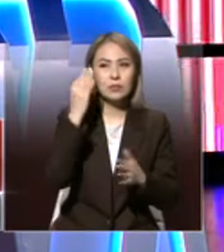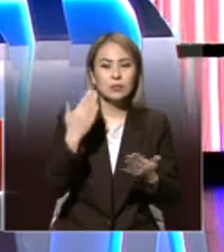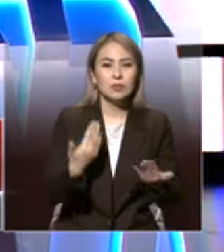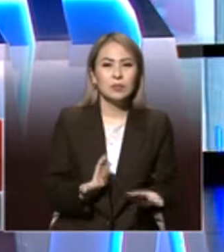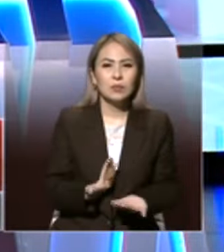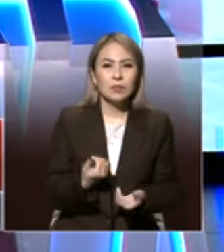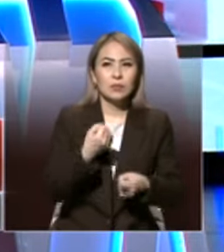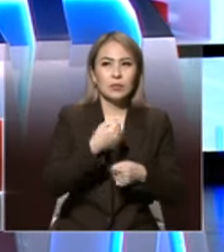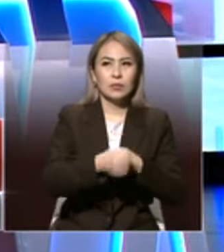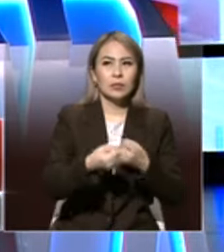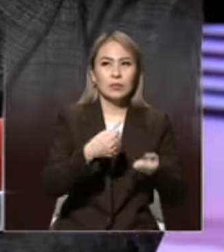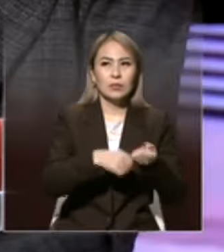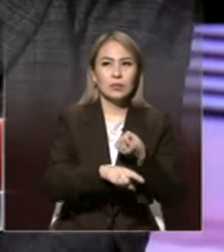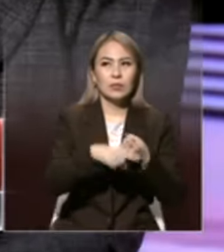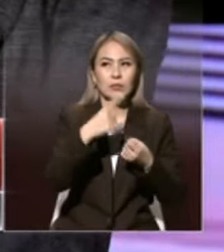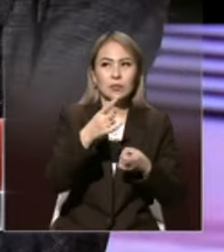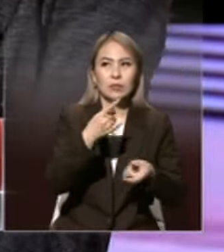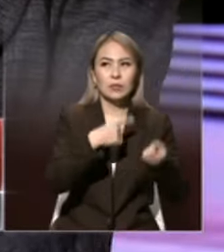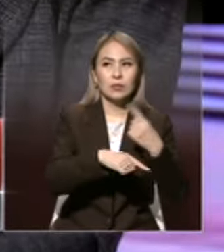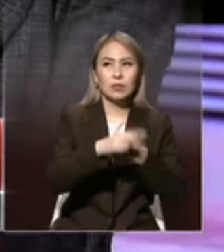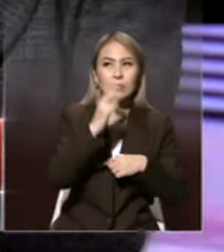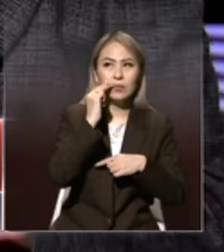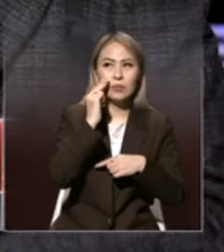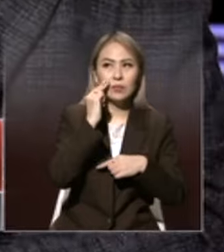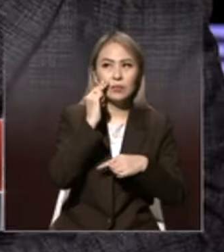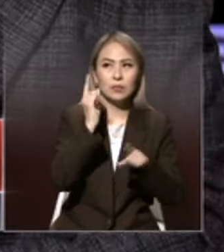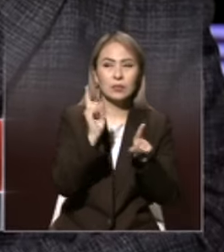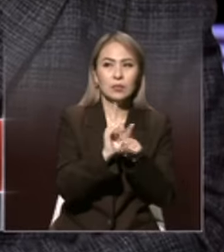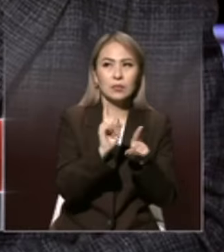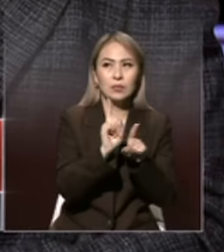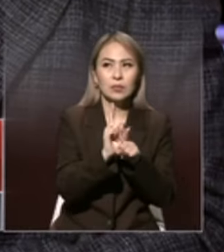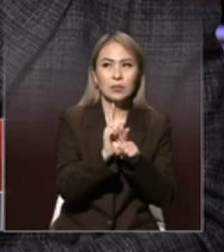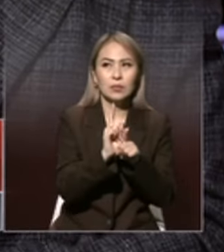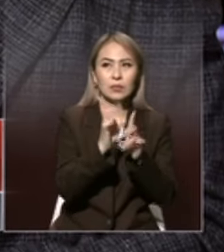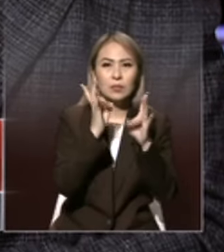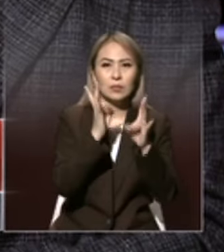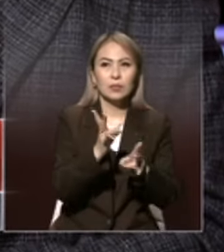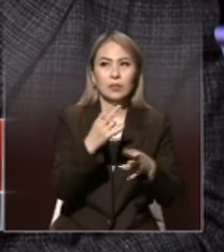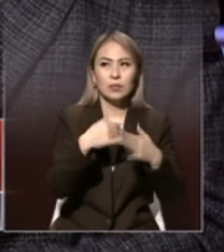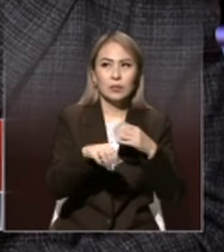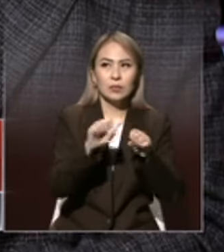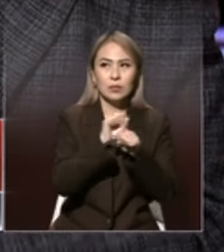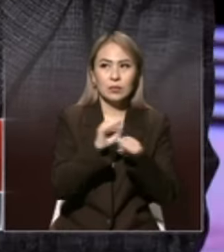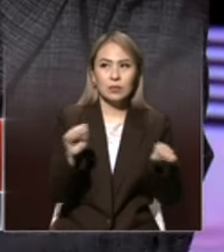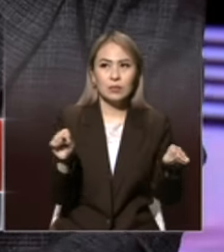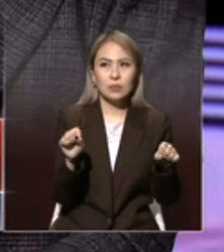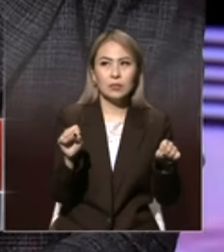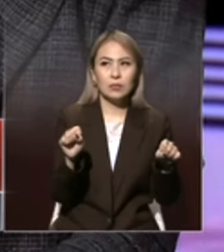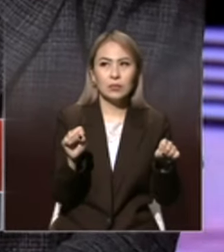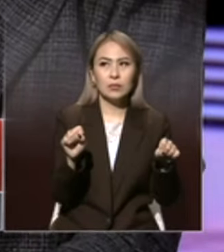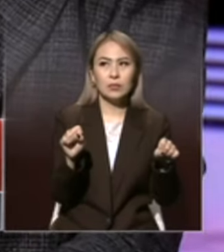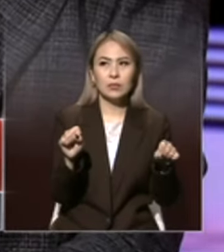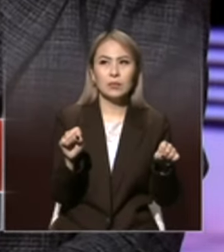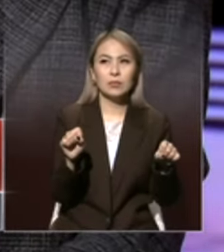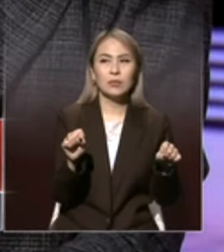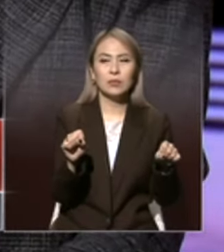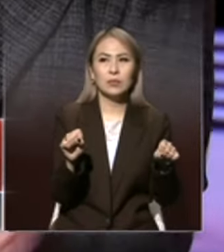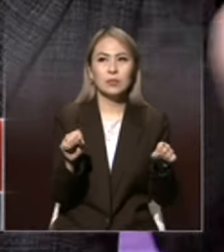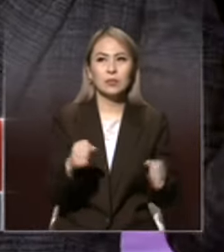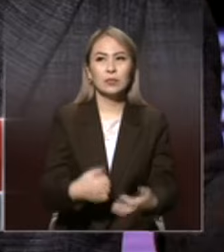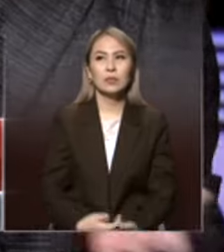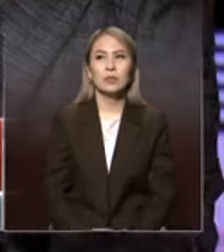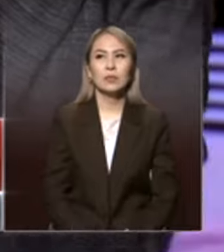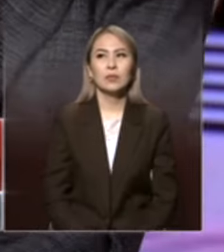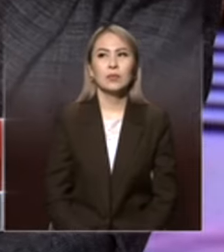Тұрмыстық зорлық зомбылық туралы айтқан кезде біз қайтадан ер адамдар да жапа шегеді ғой деп кетіп қала бермеуіміз керек деп айтып жатырмын. Жоқ, неге біз кетіп жатқан жоқпыз? Кетіп жатқан